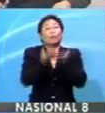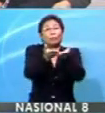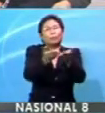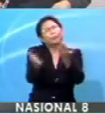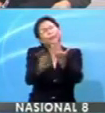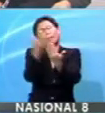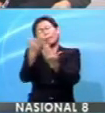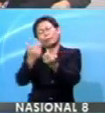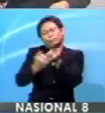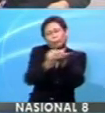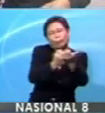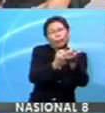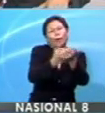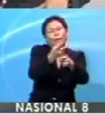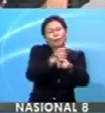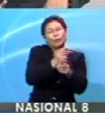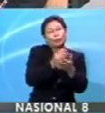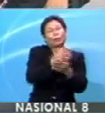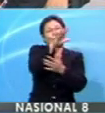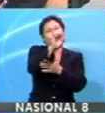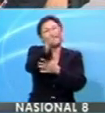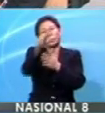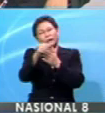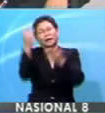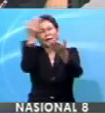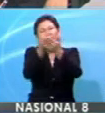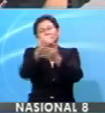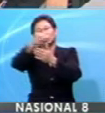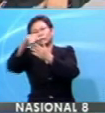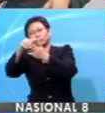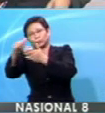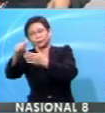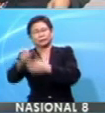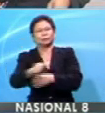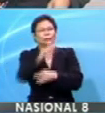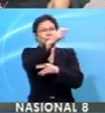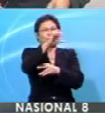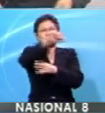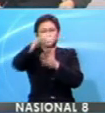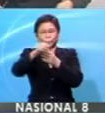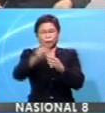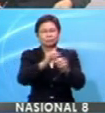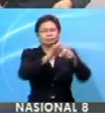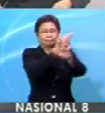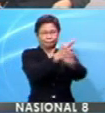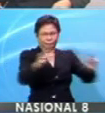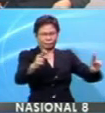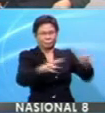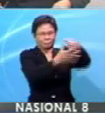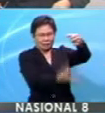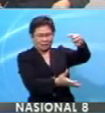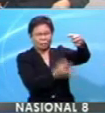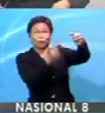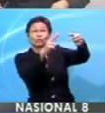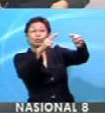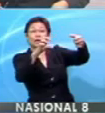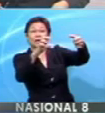kemudahan pembiayaan kredit penilai antara R50 r000 hingga rjuta sebanyak R juta disediakan menerusi dana itu